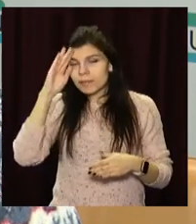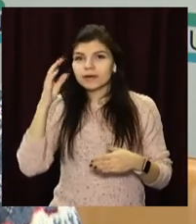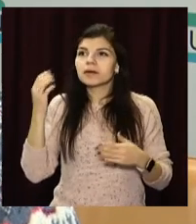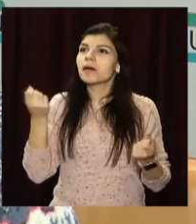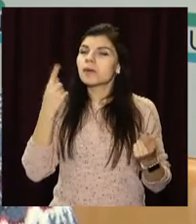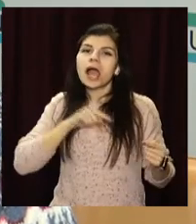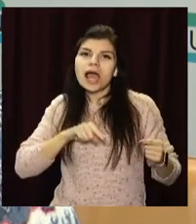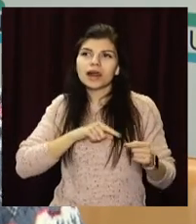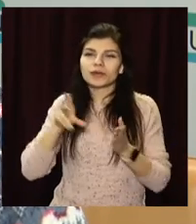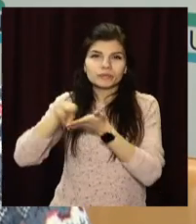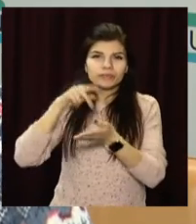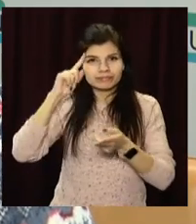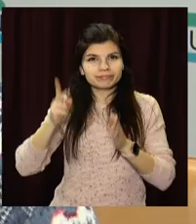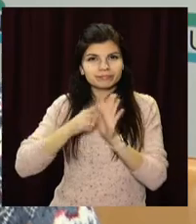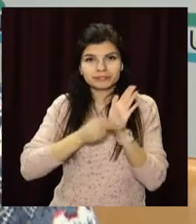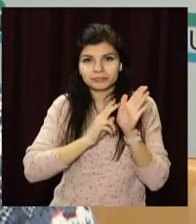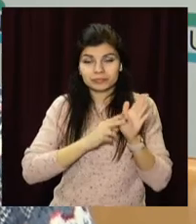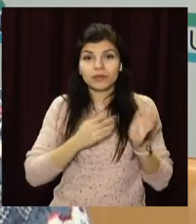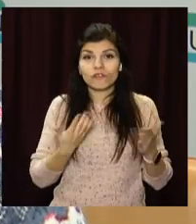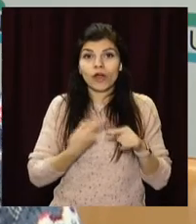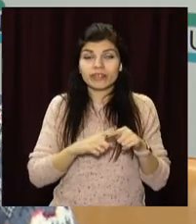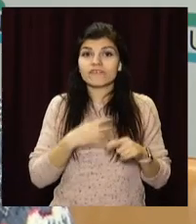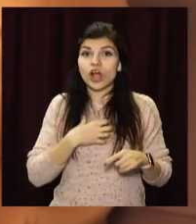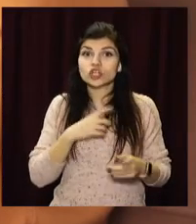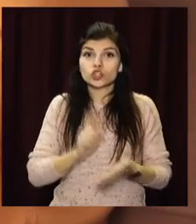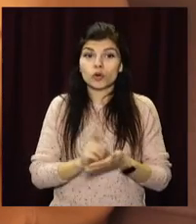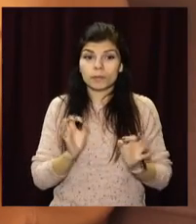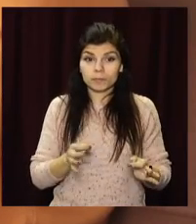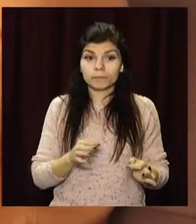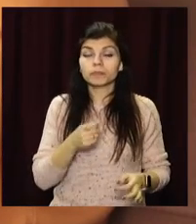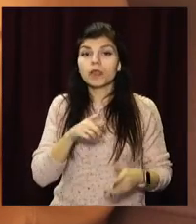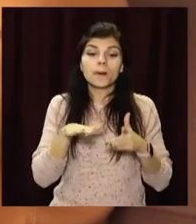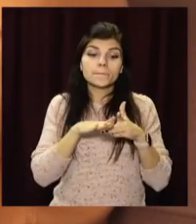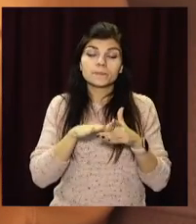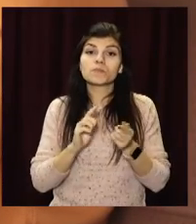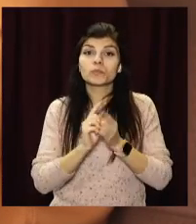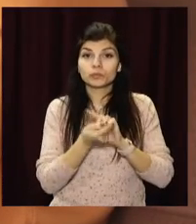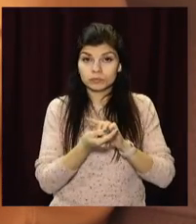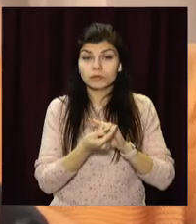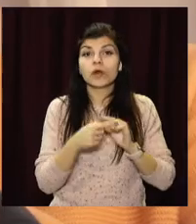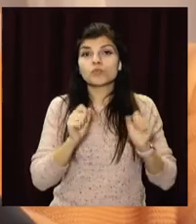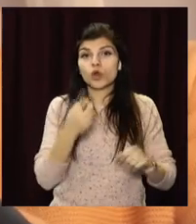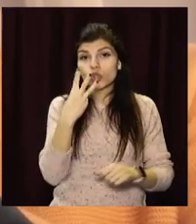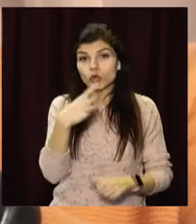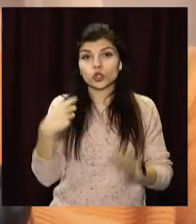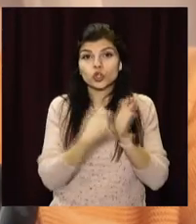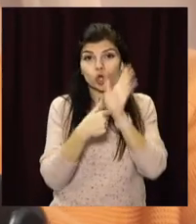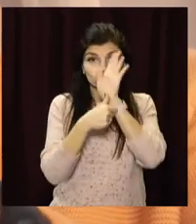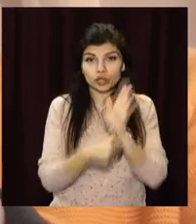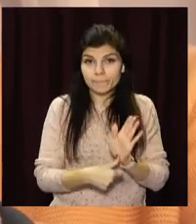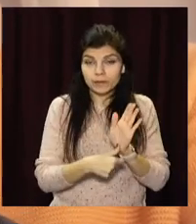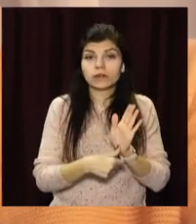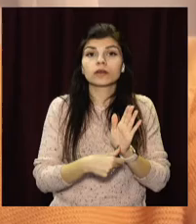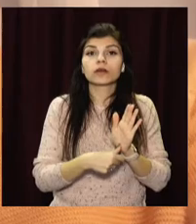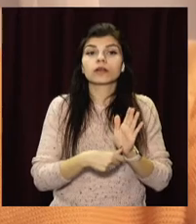І це головні воспитателі, які створюють дитину. Сама процедура зміни по батькові може зайняти від 3 до 6 місяців.